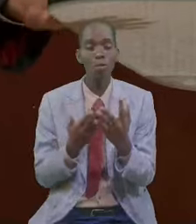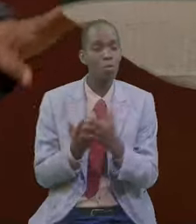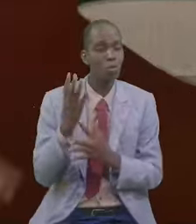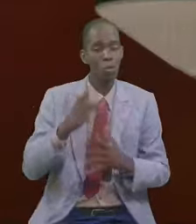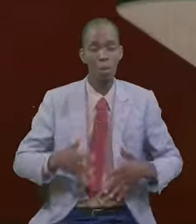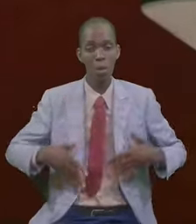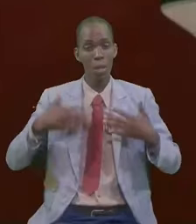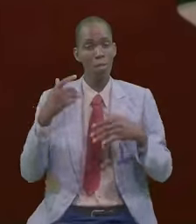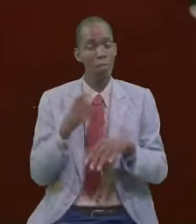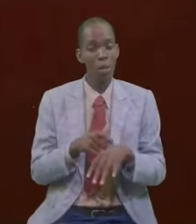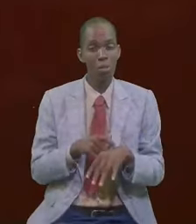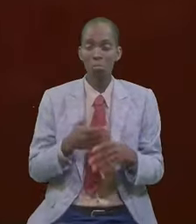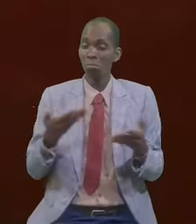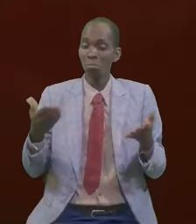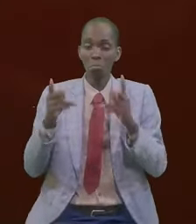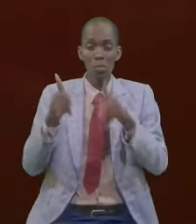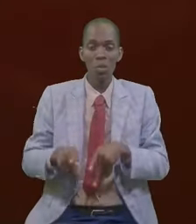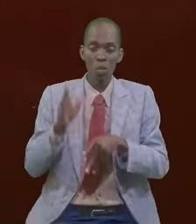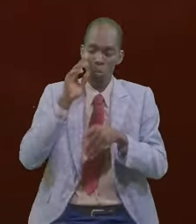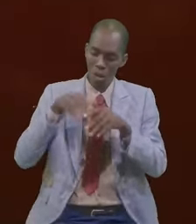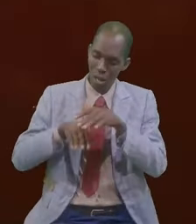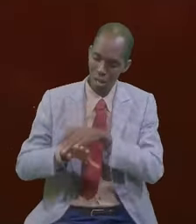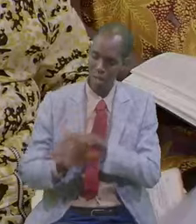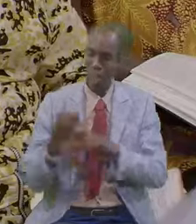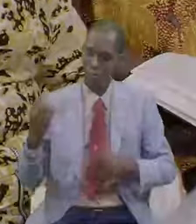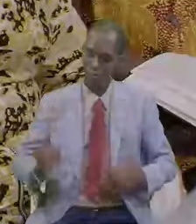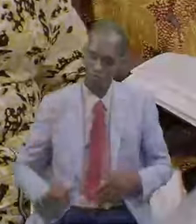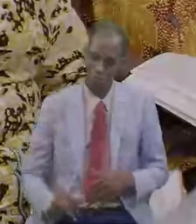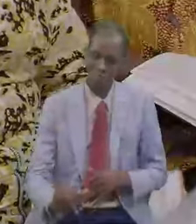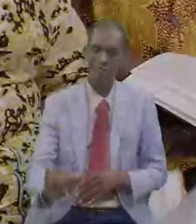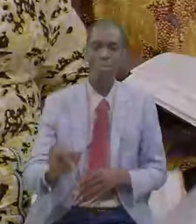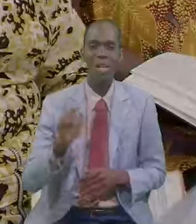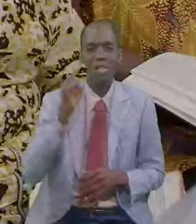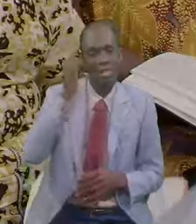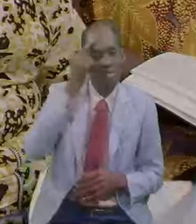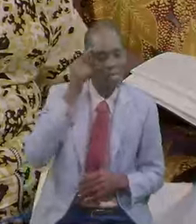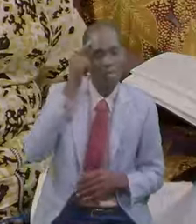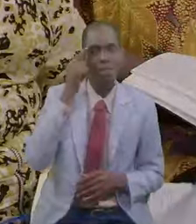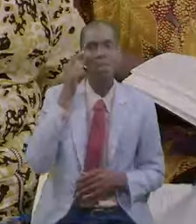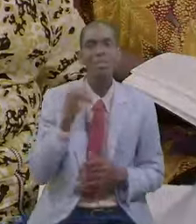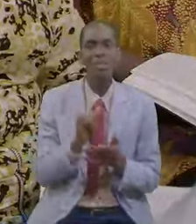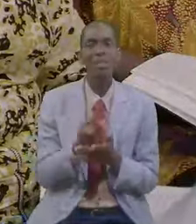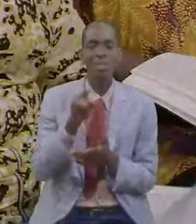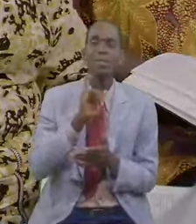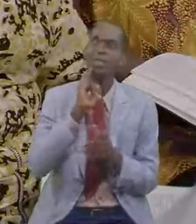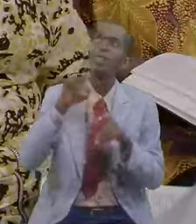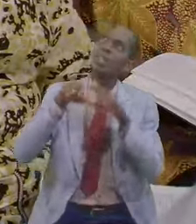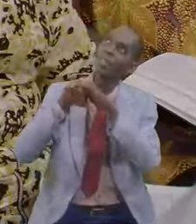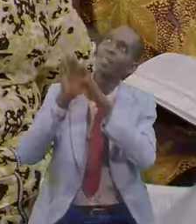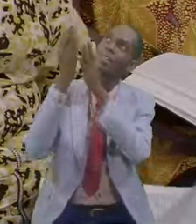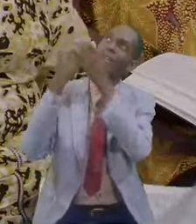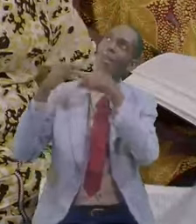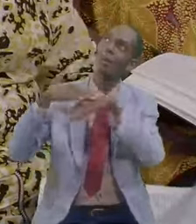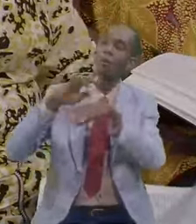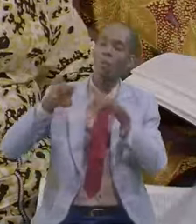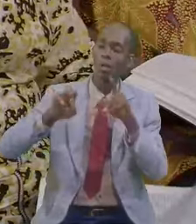se séduire toute sa vie, la personne va entrer à l'éternité étant séduit, et